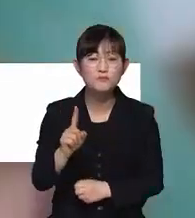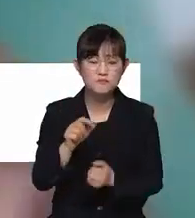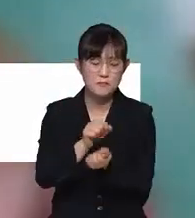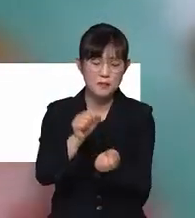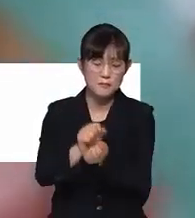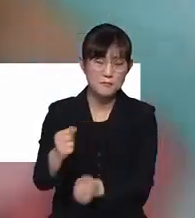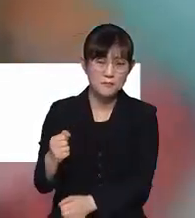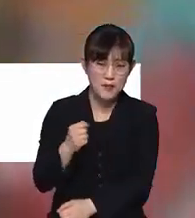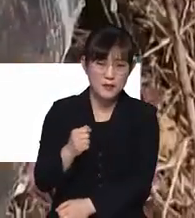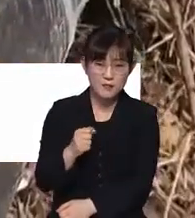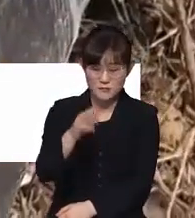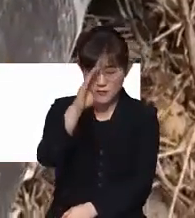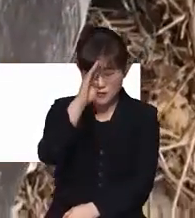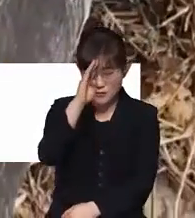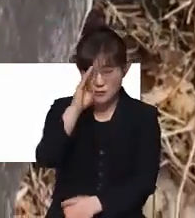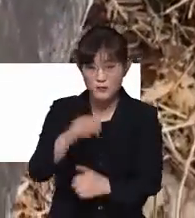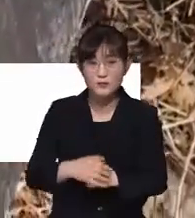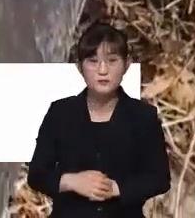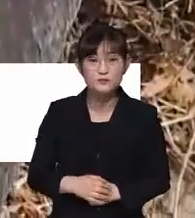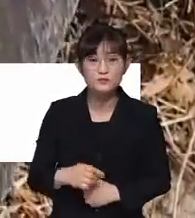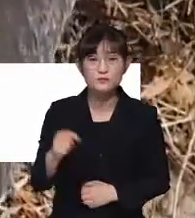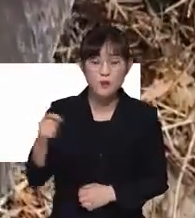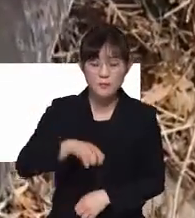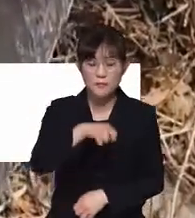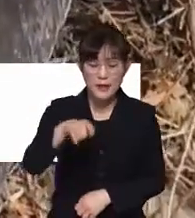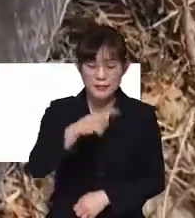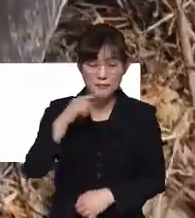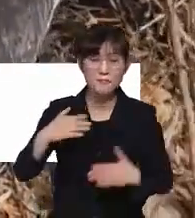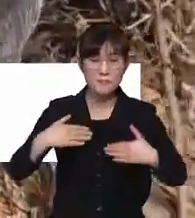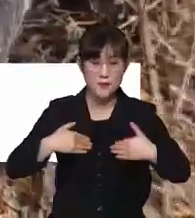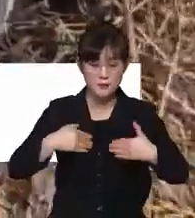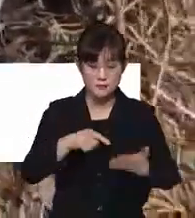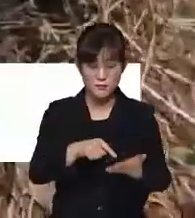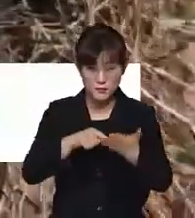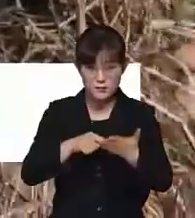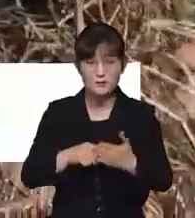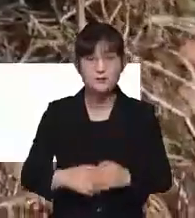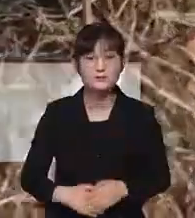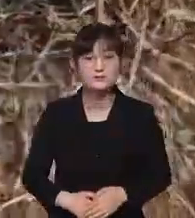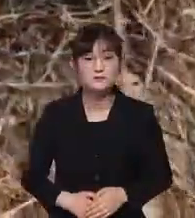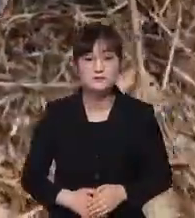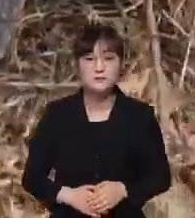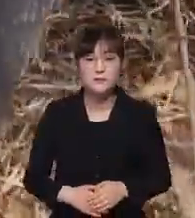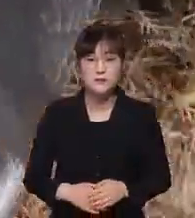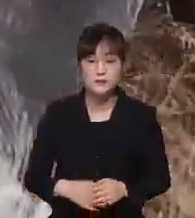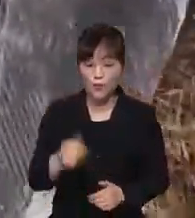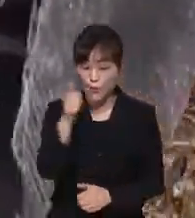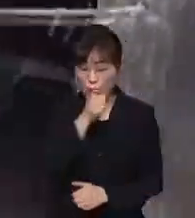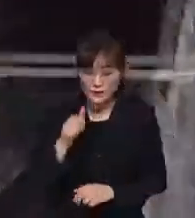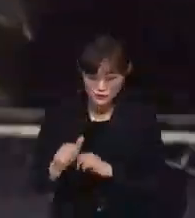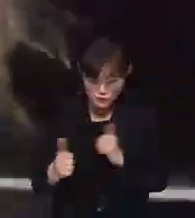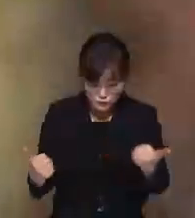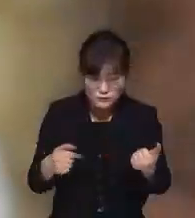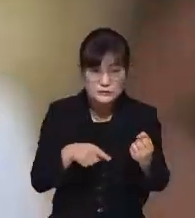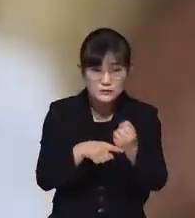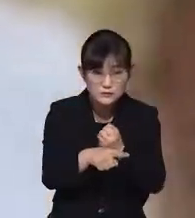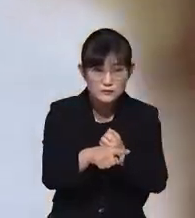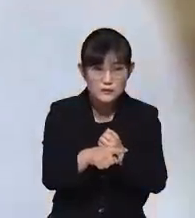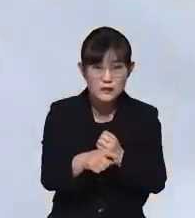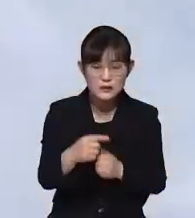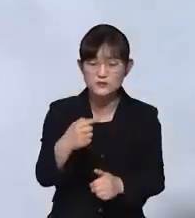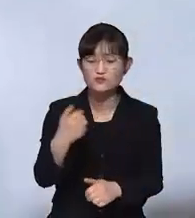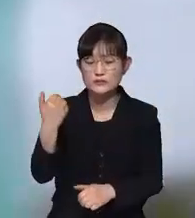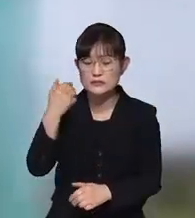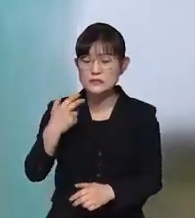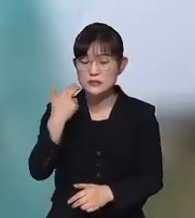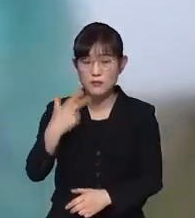강한 범 백혈구 감소증과 대장균성 폐렴이라고 밝혔습니다 경찰은 길고양이 집단 폐사의 범죄 연관성은